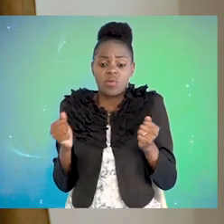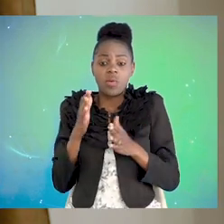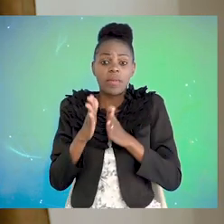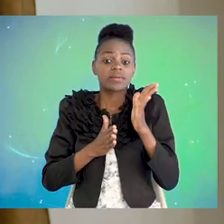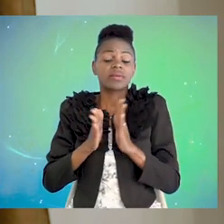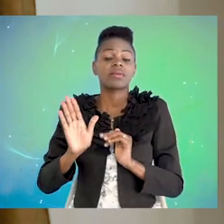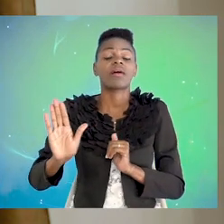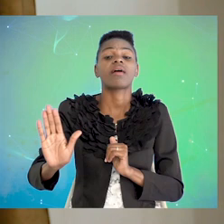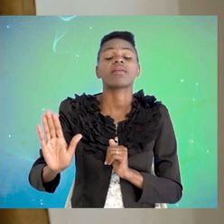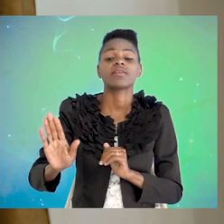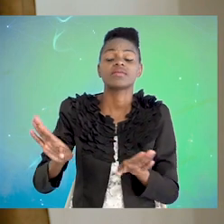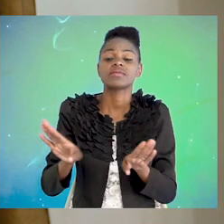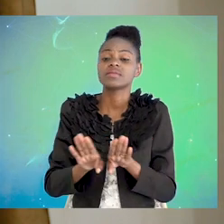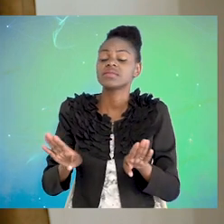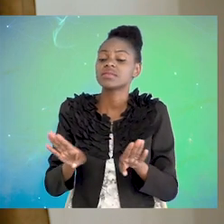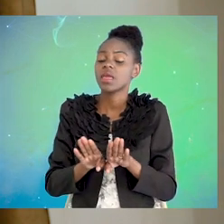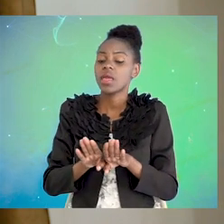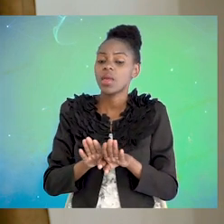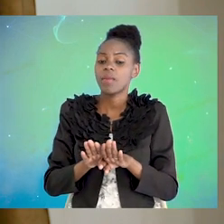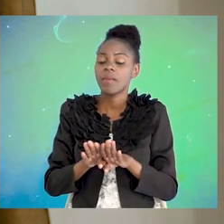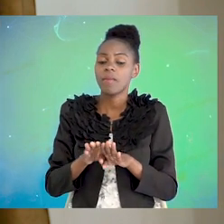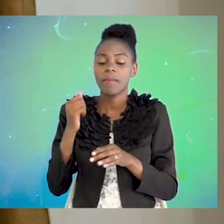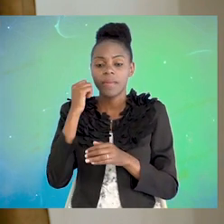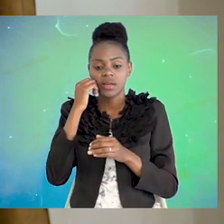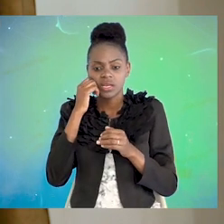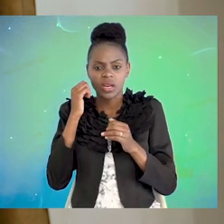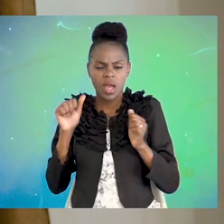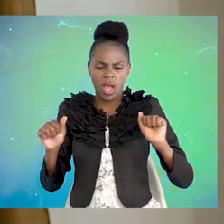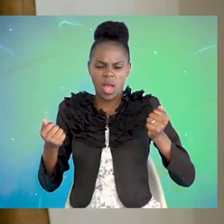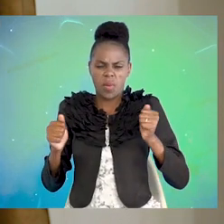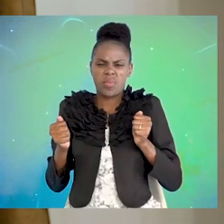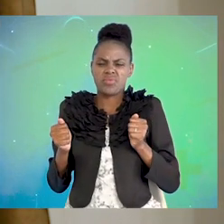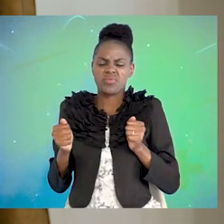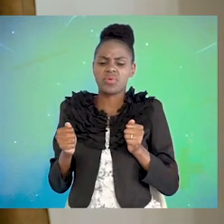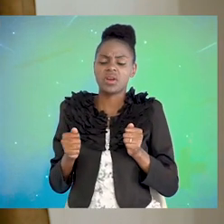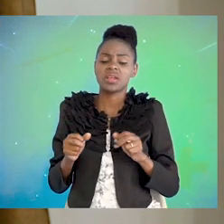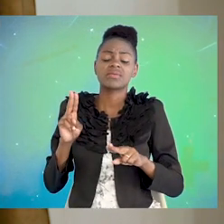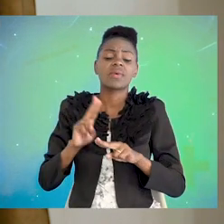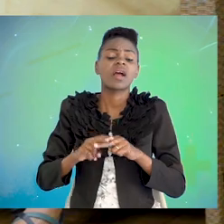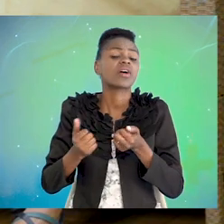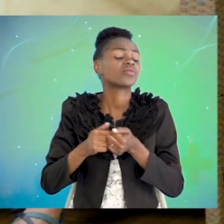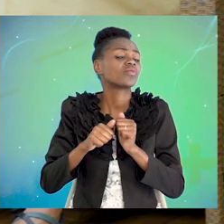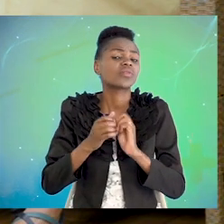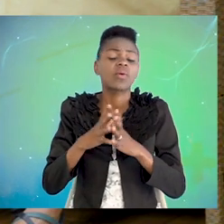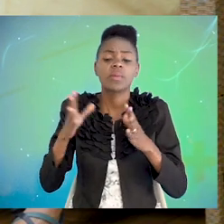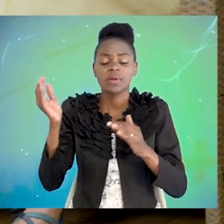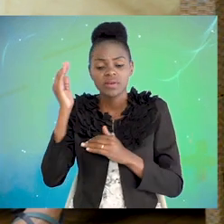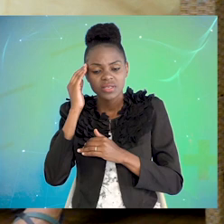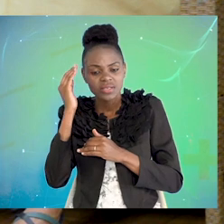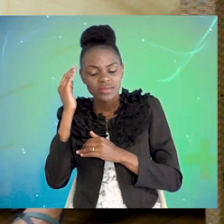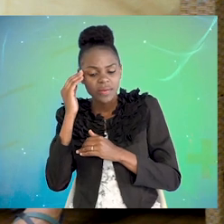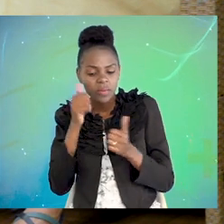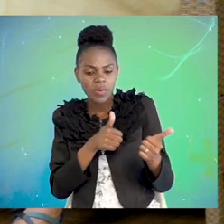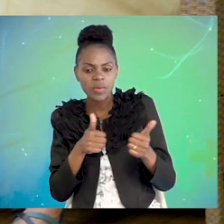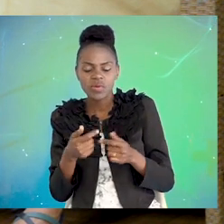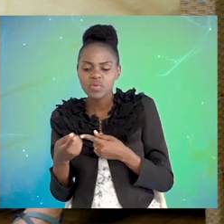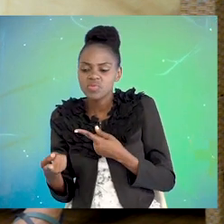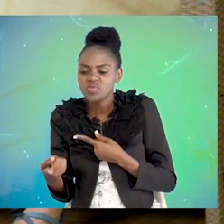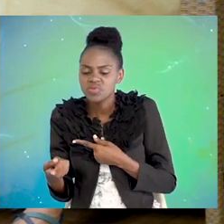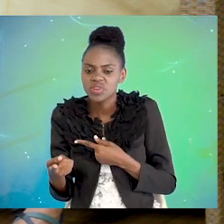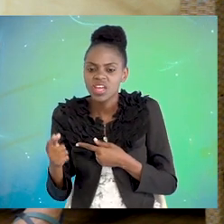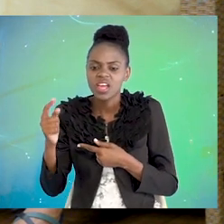ozaki. Zima fananilana kundi ntenda ya maru. Nde, zima kazo vuda wambili kuti itizeo na kuti kuti mundandi